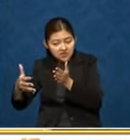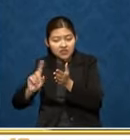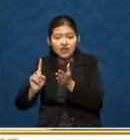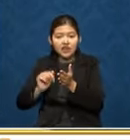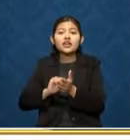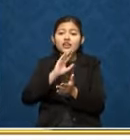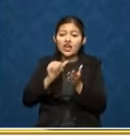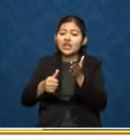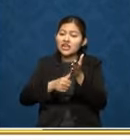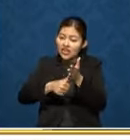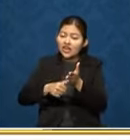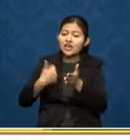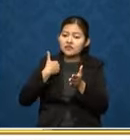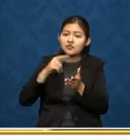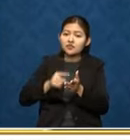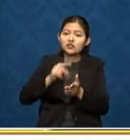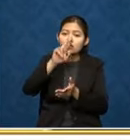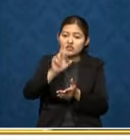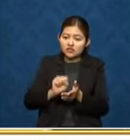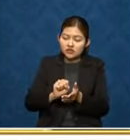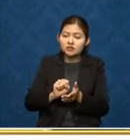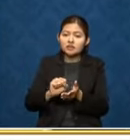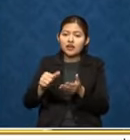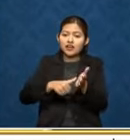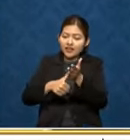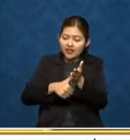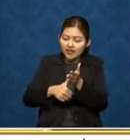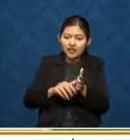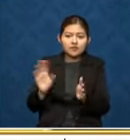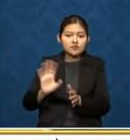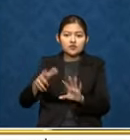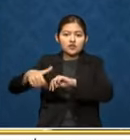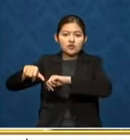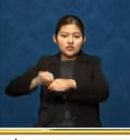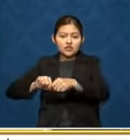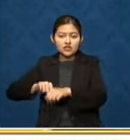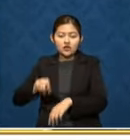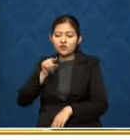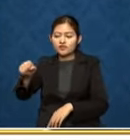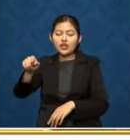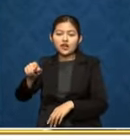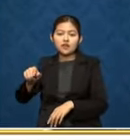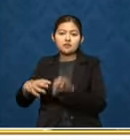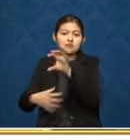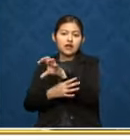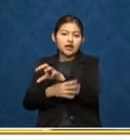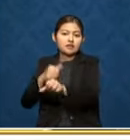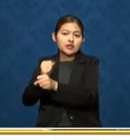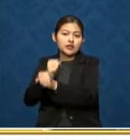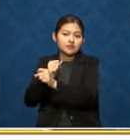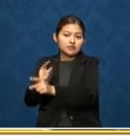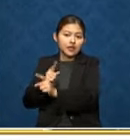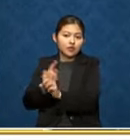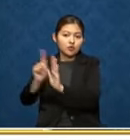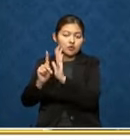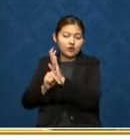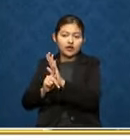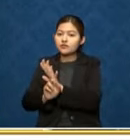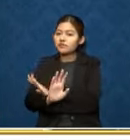โดยรัฐสภาไม่ใช่โดนฉีกโดยการรัฐประหารท่านประธานที่เคารพ